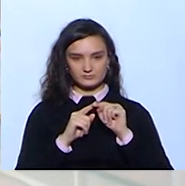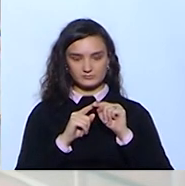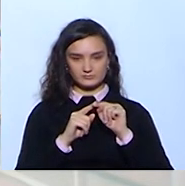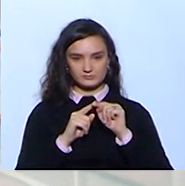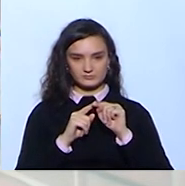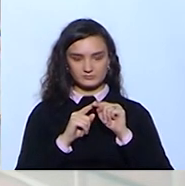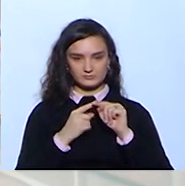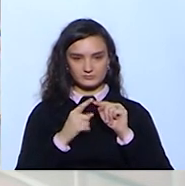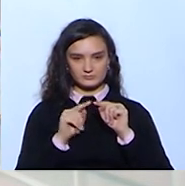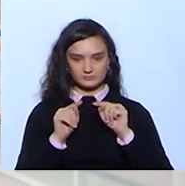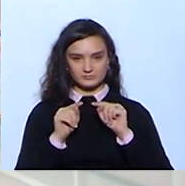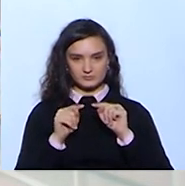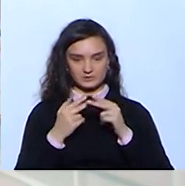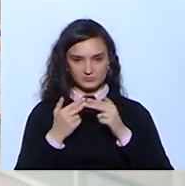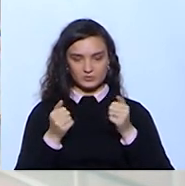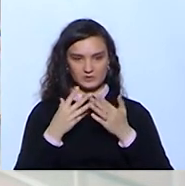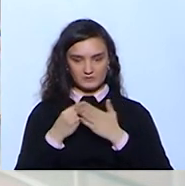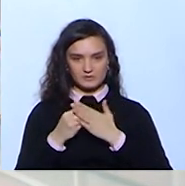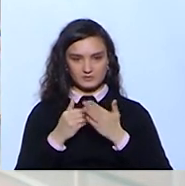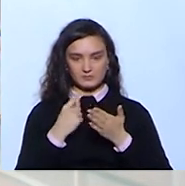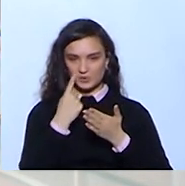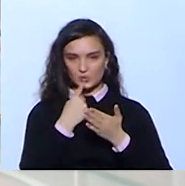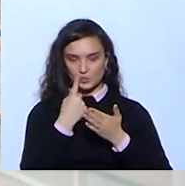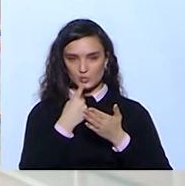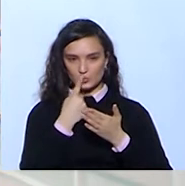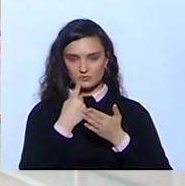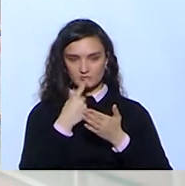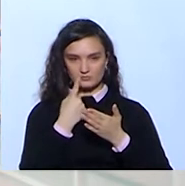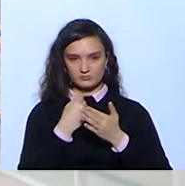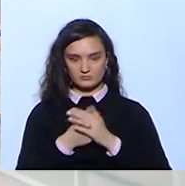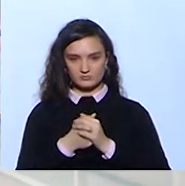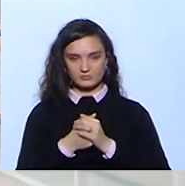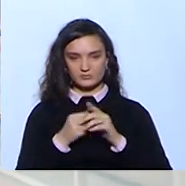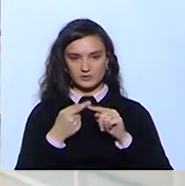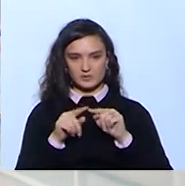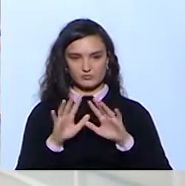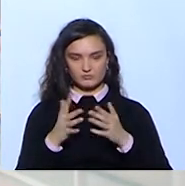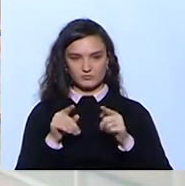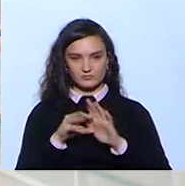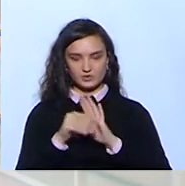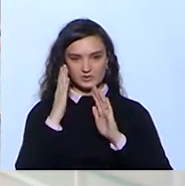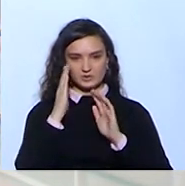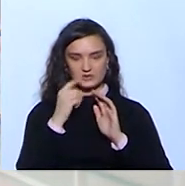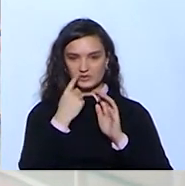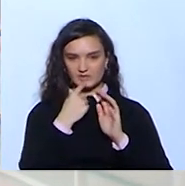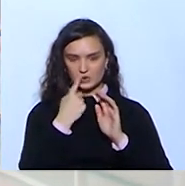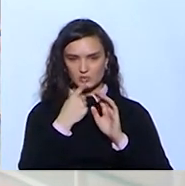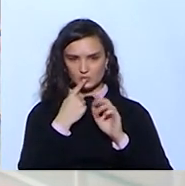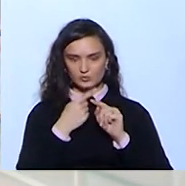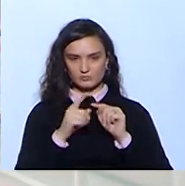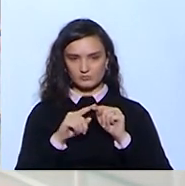ფირფიტას, რომელიც მას ცხადია თავის, ანუ პირის ღრუს გამიჯნავს ამ შემთხვევაში ტვინის ღრუ